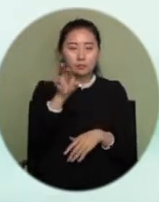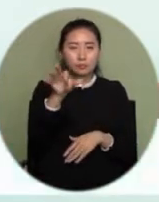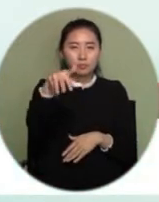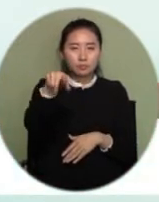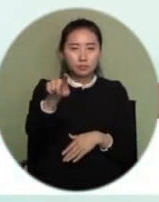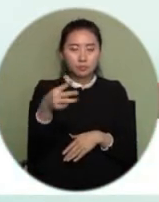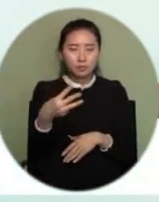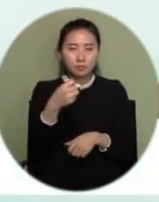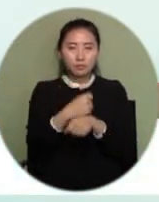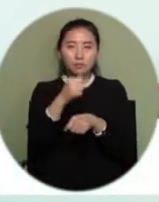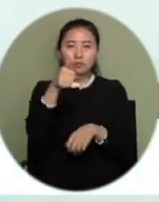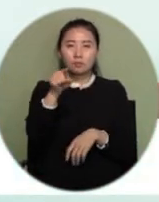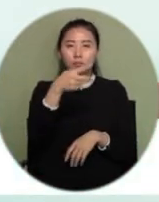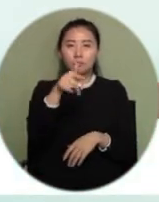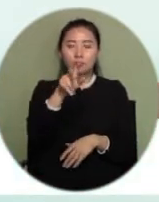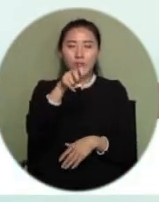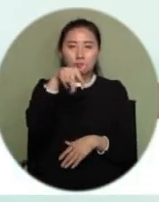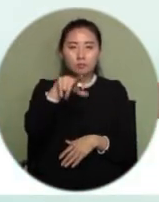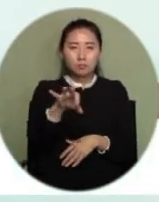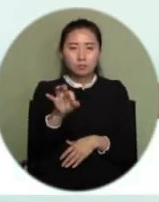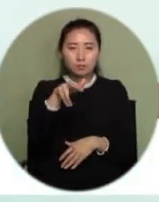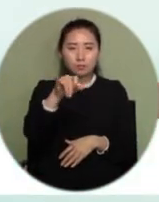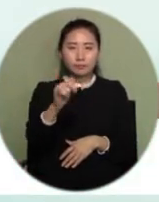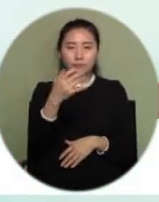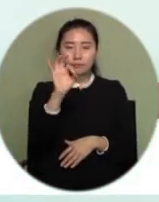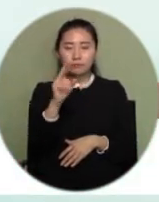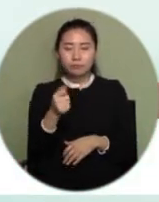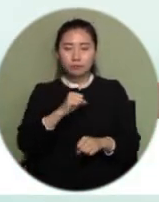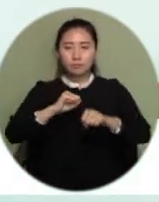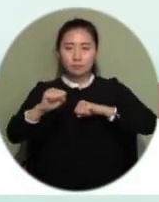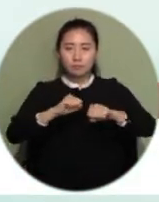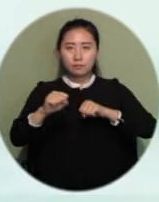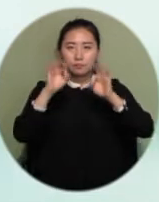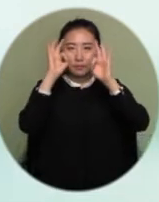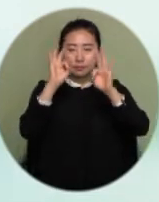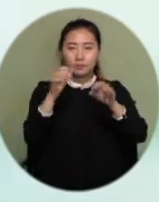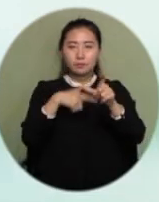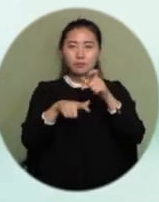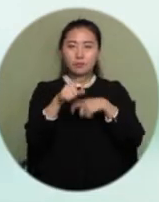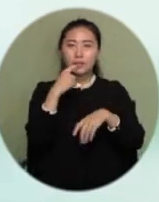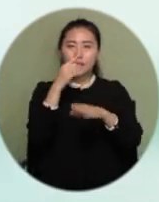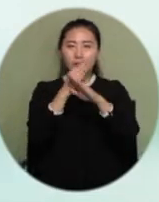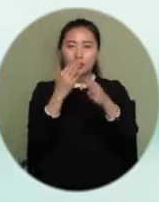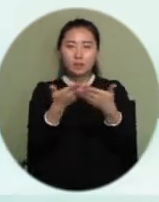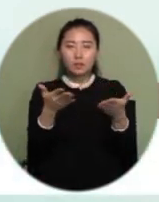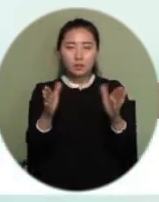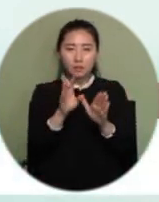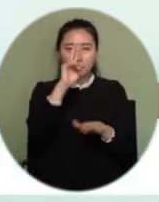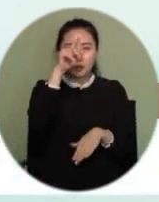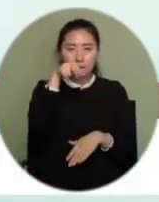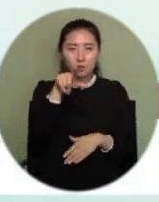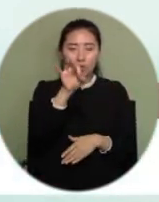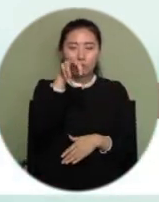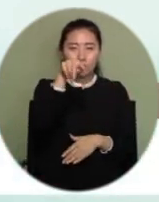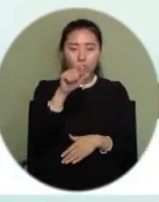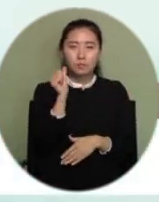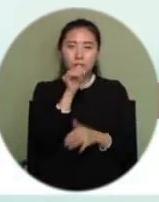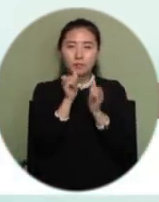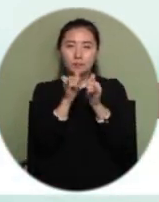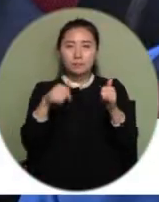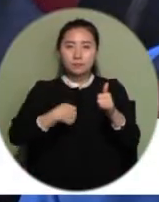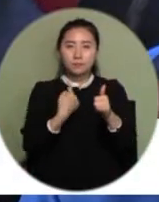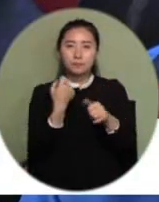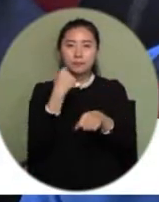후보와 허남정, 진용우 후보들의 활약도 눈여겨볼 사안입니다. 더불어민주당에서는 박성수 변호사가 단독으로